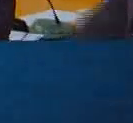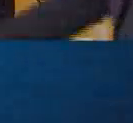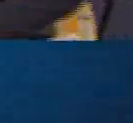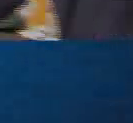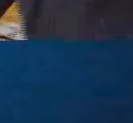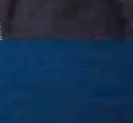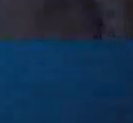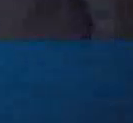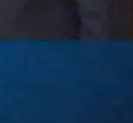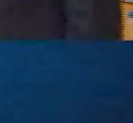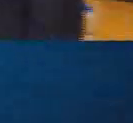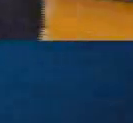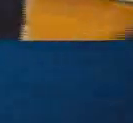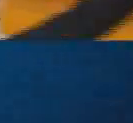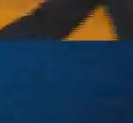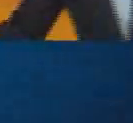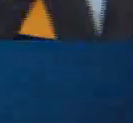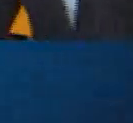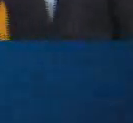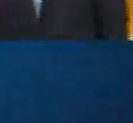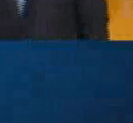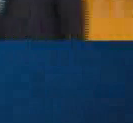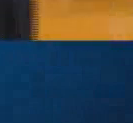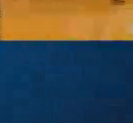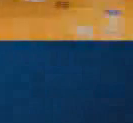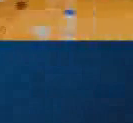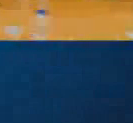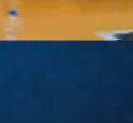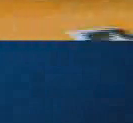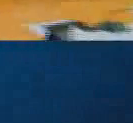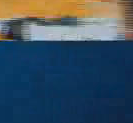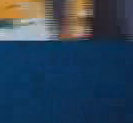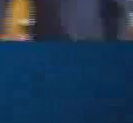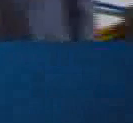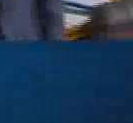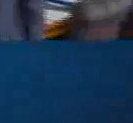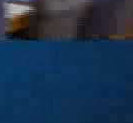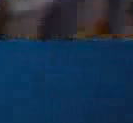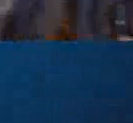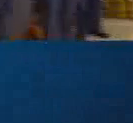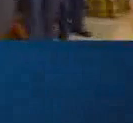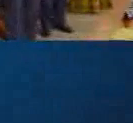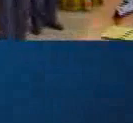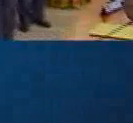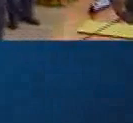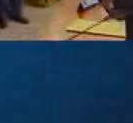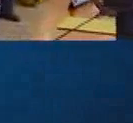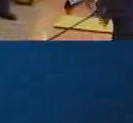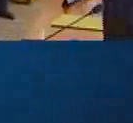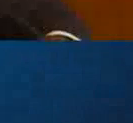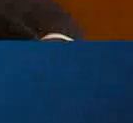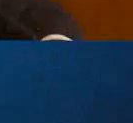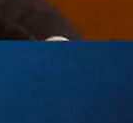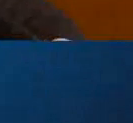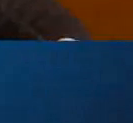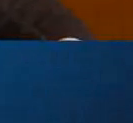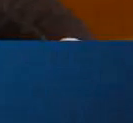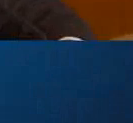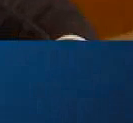Le premier conseil des ministres de l'année 2014 se tient depuis ce matin au palais présidentiel en présence du chef